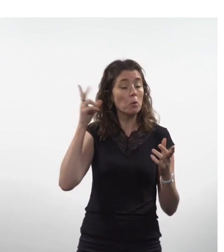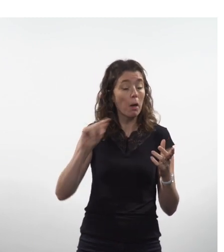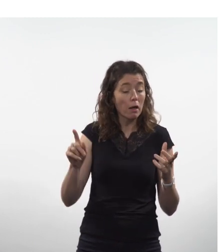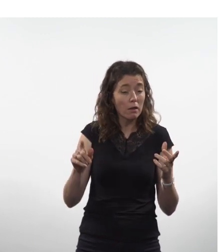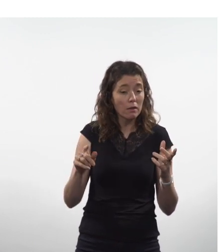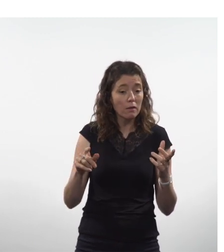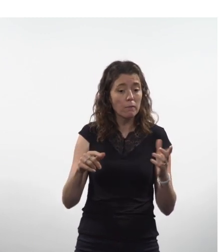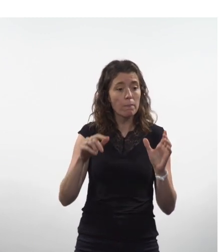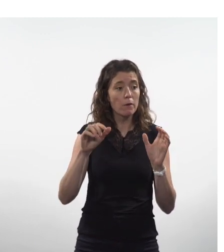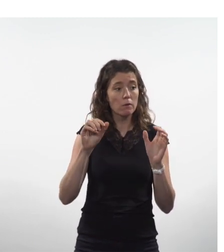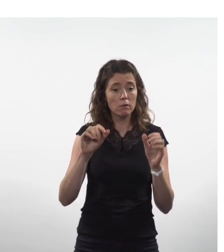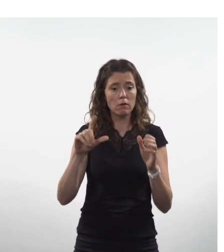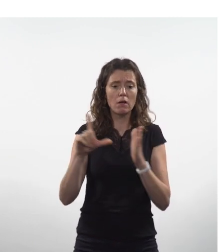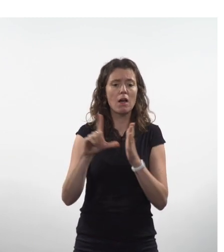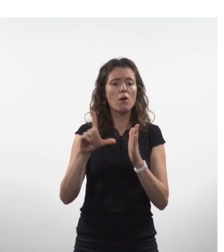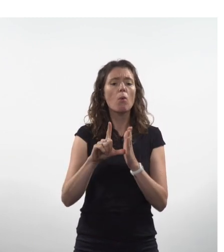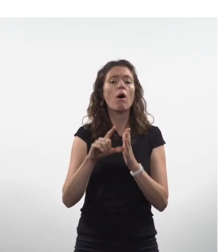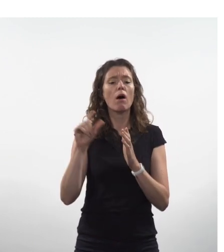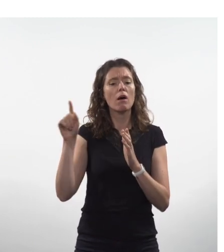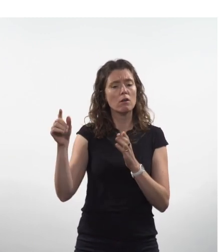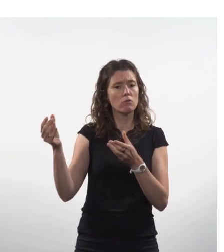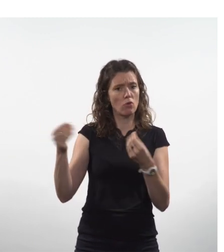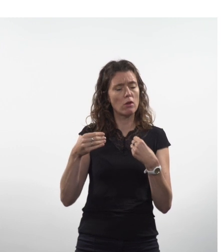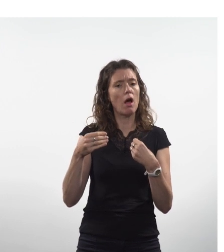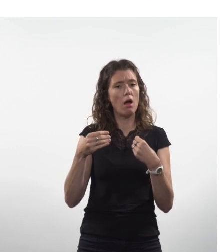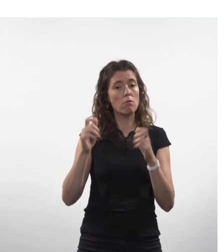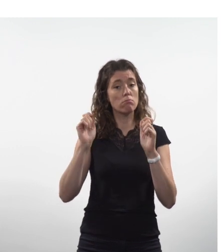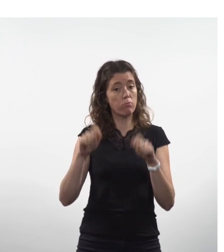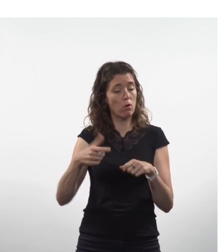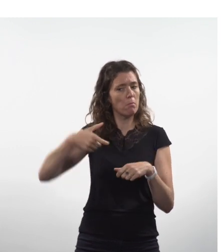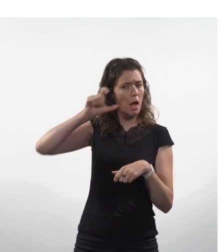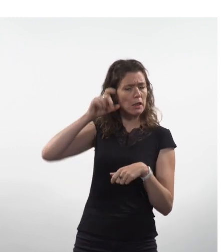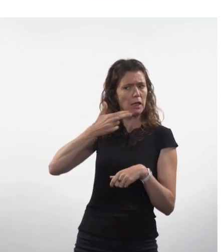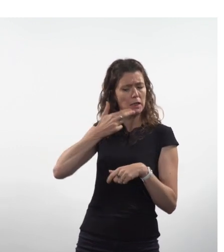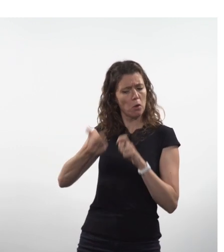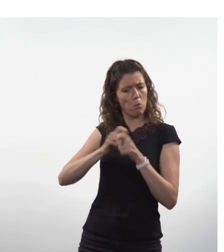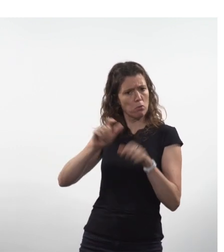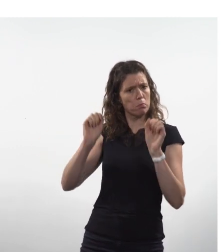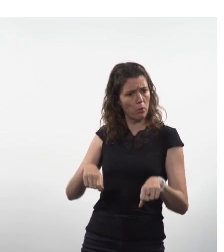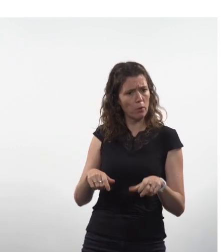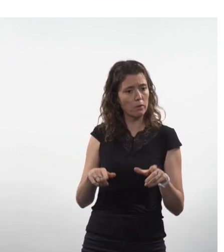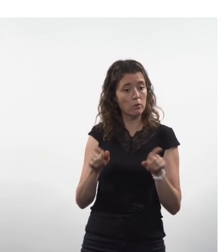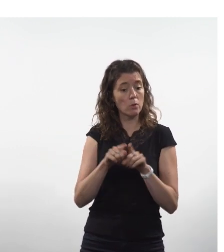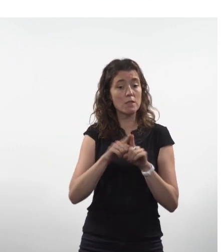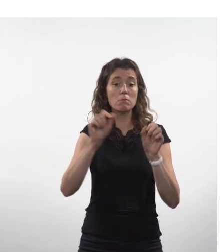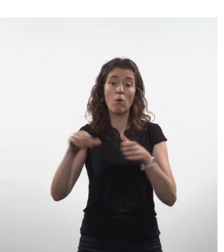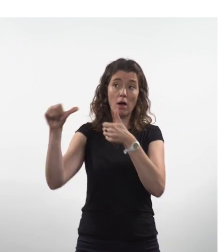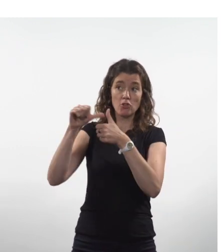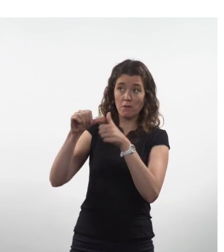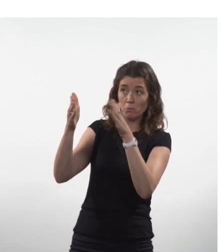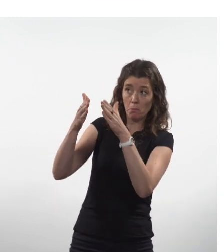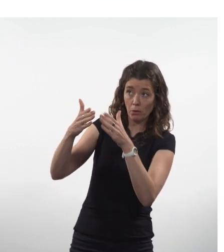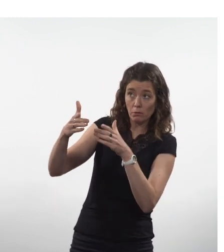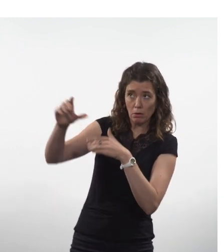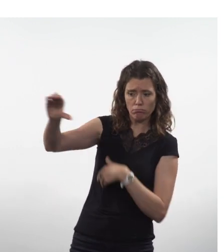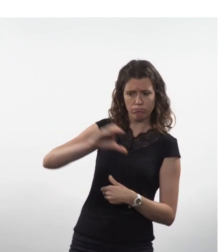l'appareillage de qualité et que vous pouvez voir le remboursement des appareils et aussi demander à la CHIPIP ou le FIP pour faire